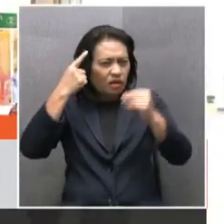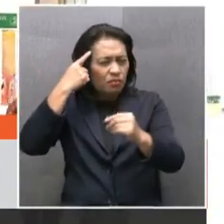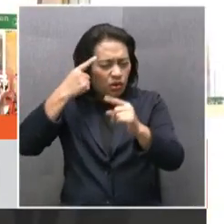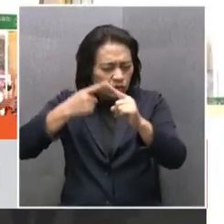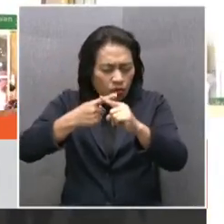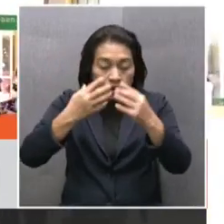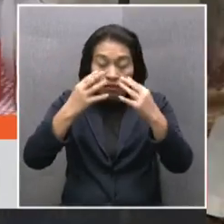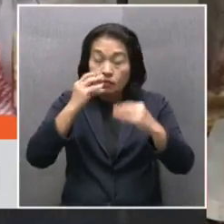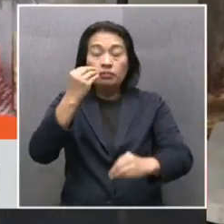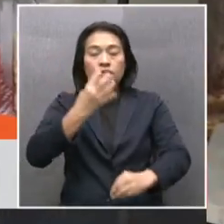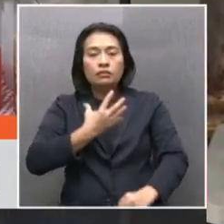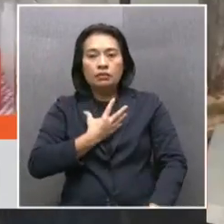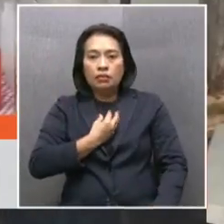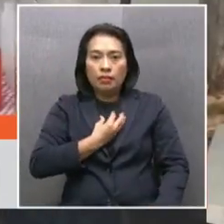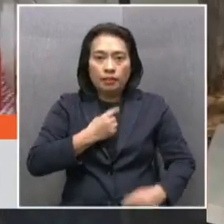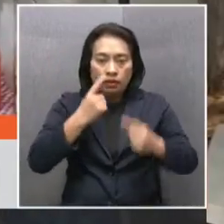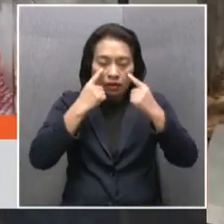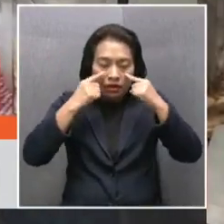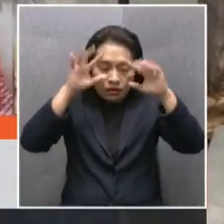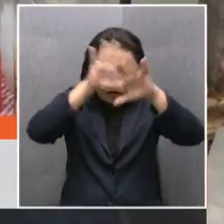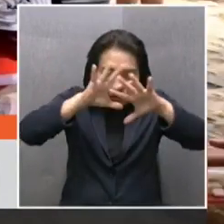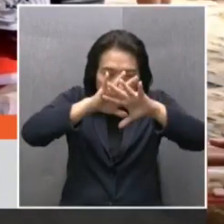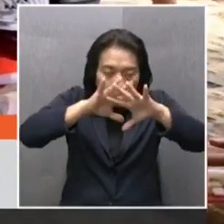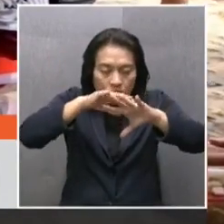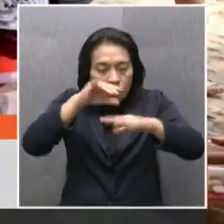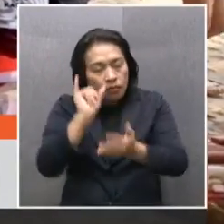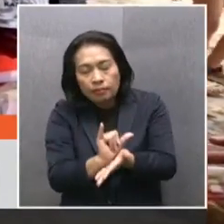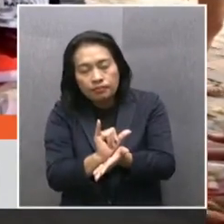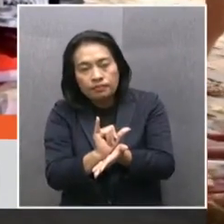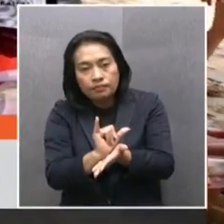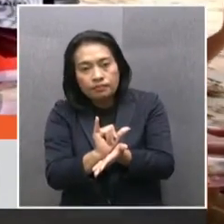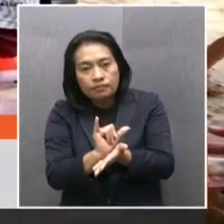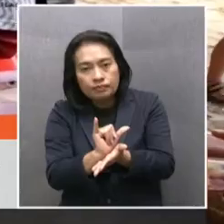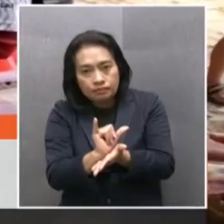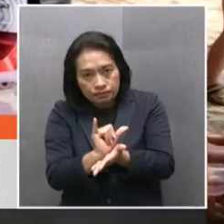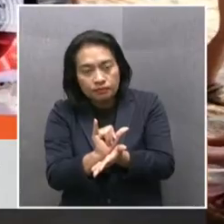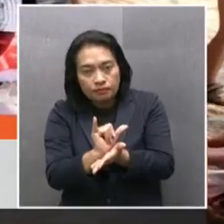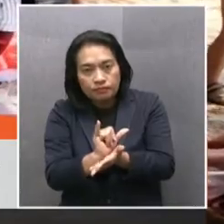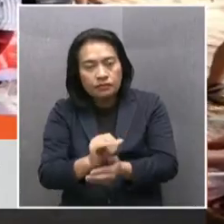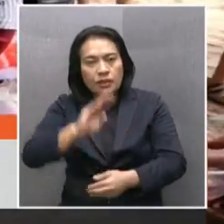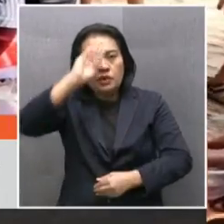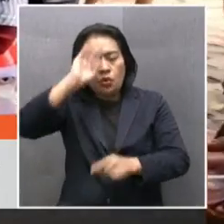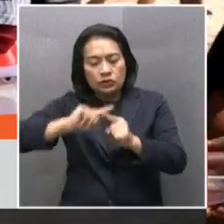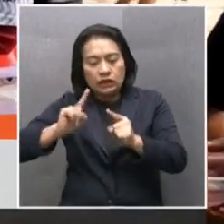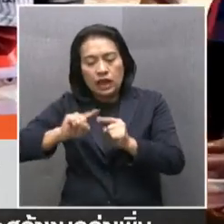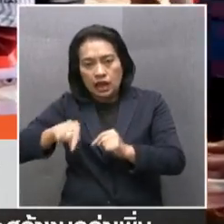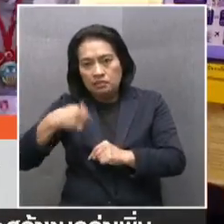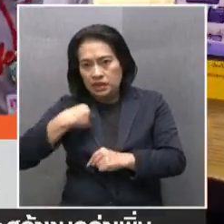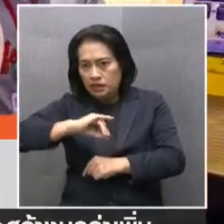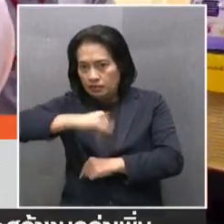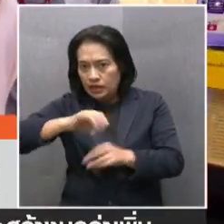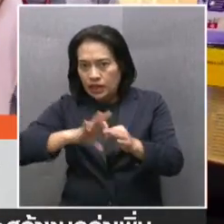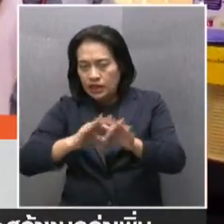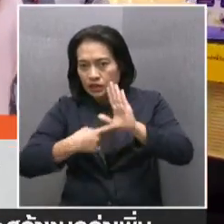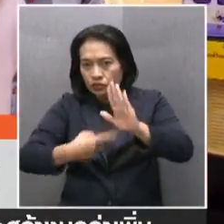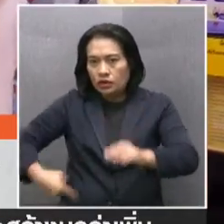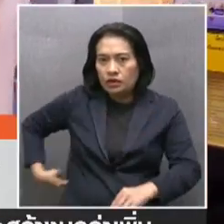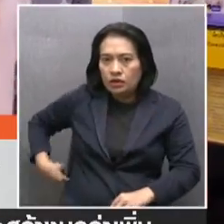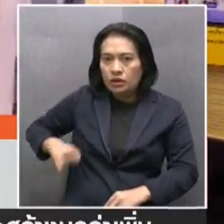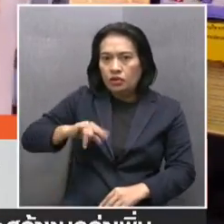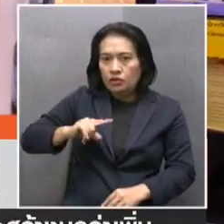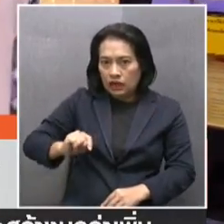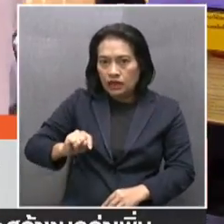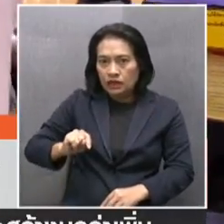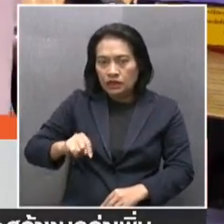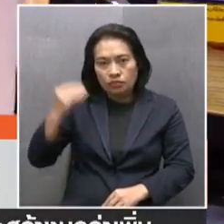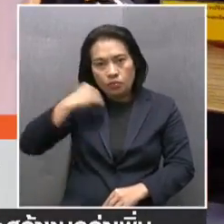หน้ามืดใจสั่นตาพร่ามัวเป็นลมหมดสติค่ะแล้วก็จะมีโรคแทรกซ้อนตามมาได้ไม่ว่าจะเป็นโรคไตเรื้อรังโ